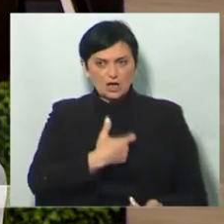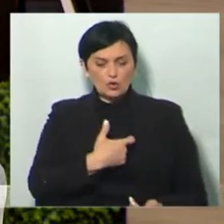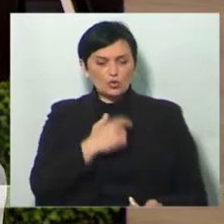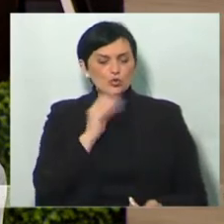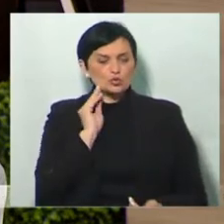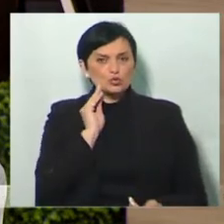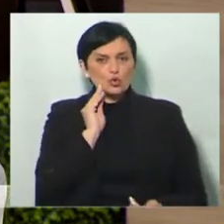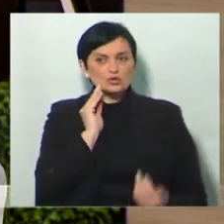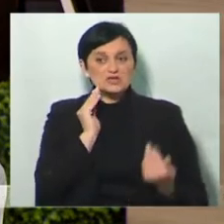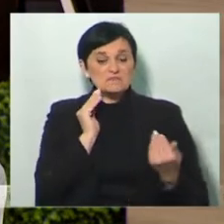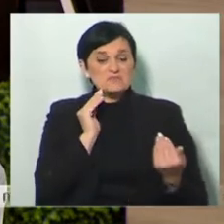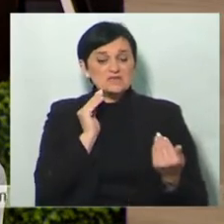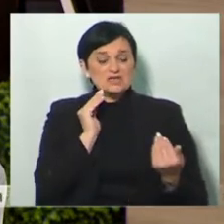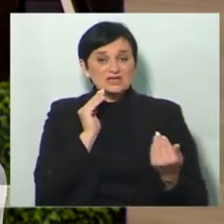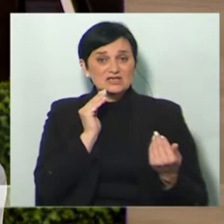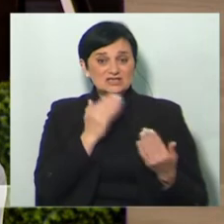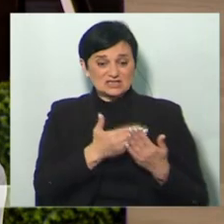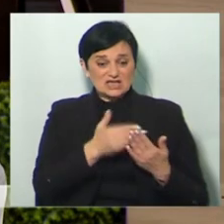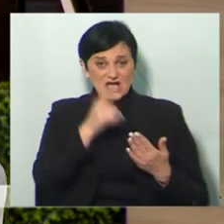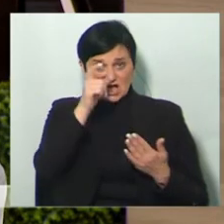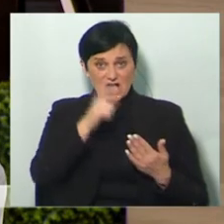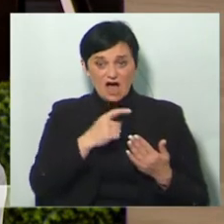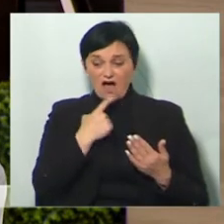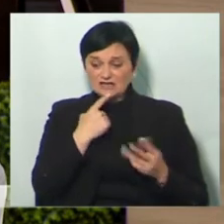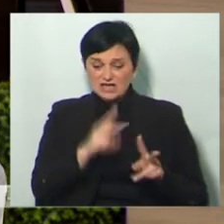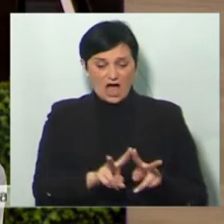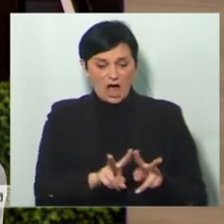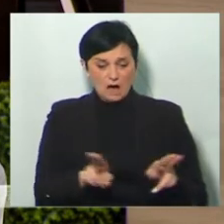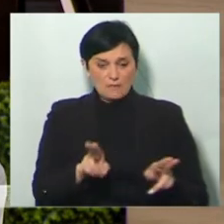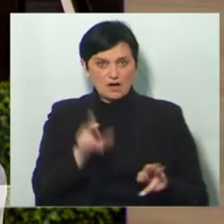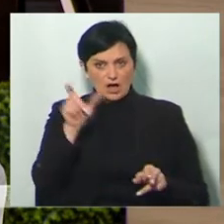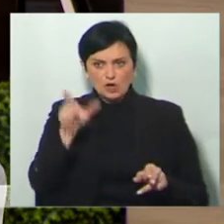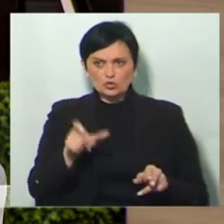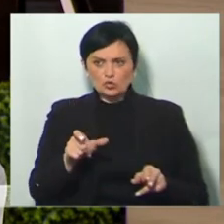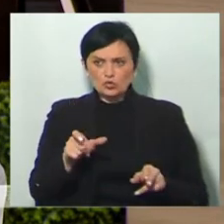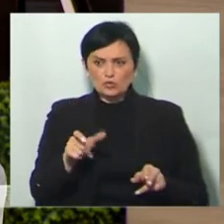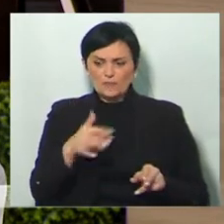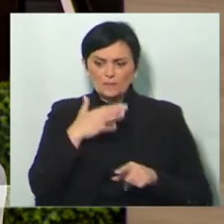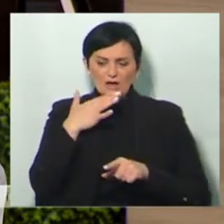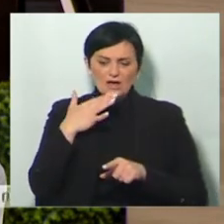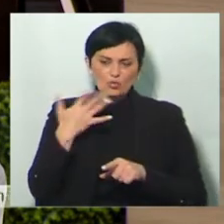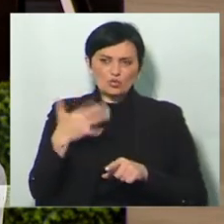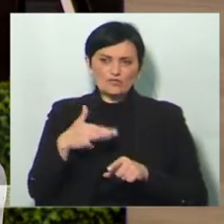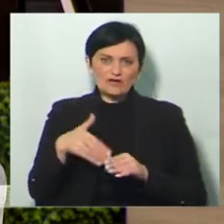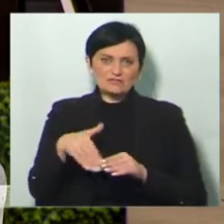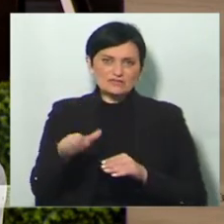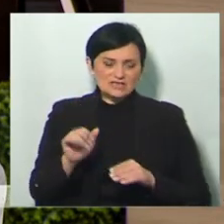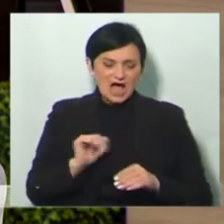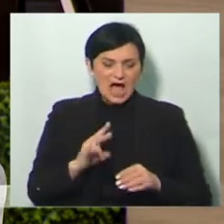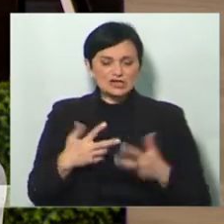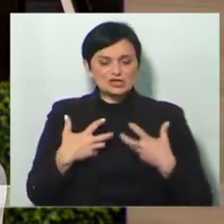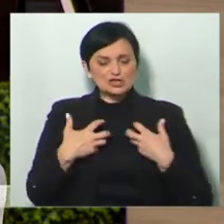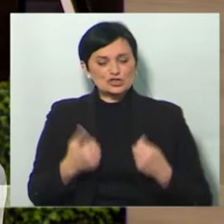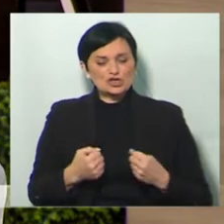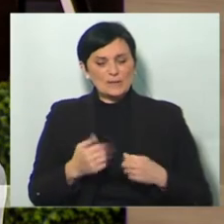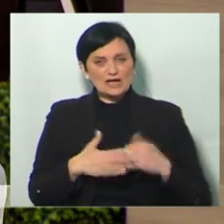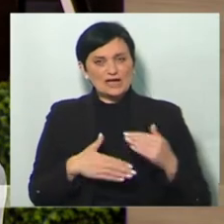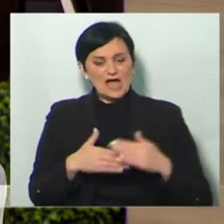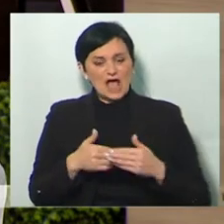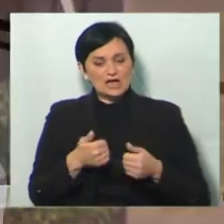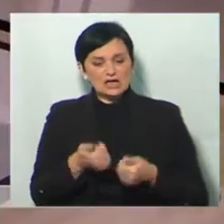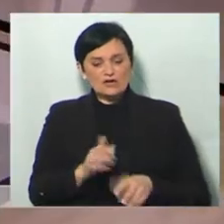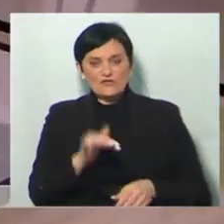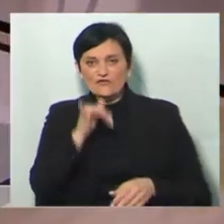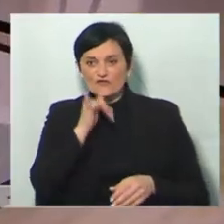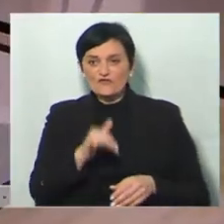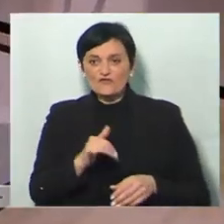რომ მისივე ასაკის ადამიანები ბევრი შეიძლება უკვე წასულია, ან ჯანმრთელობა არ უწყობთ ხელი, ან